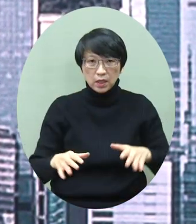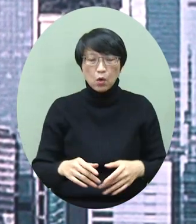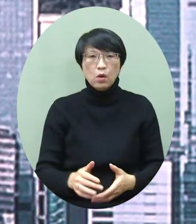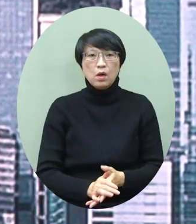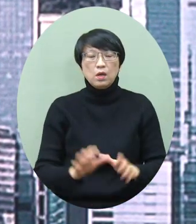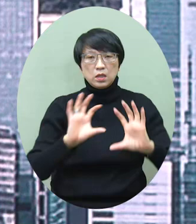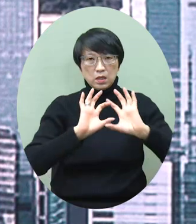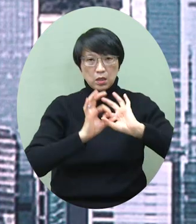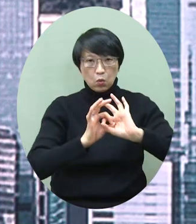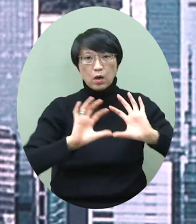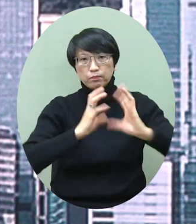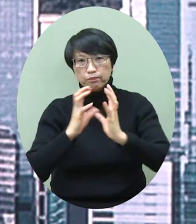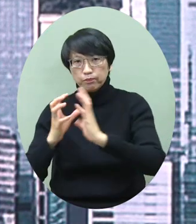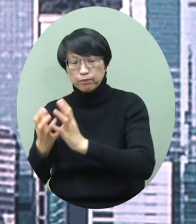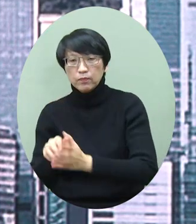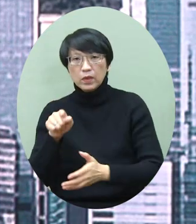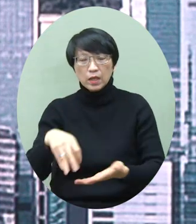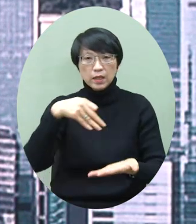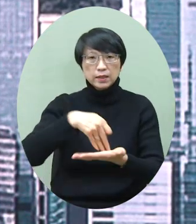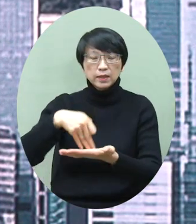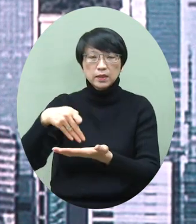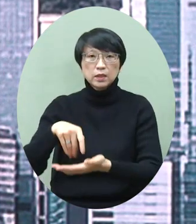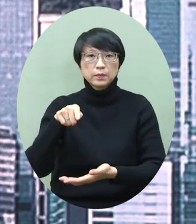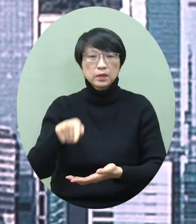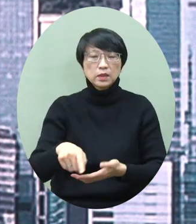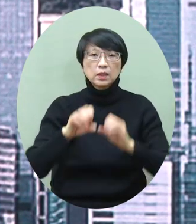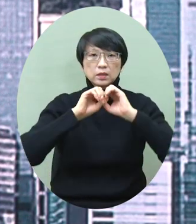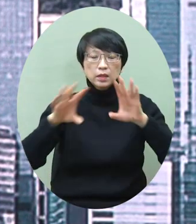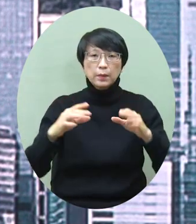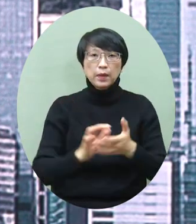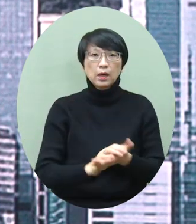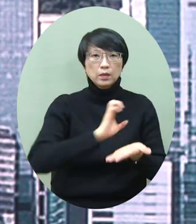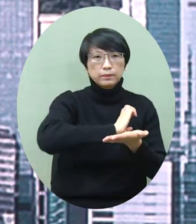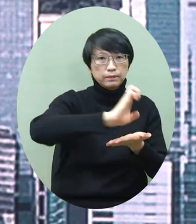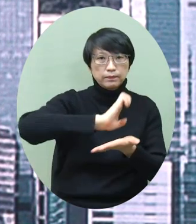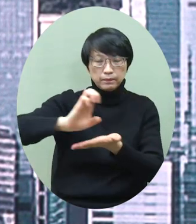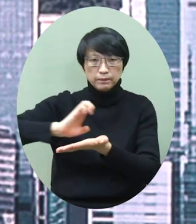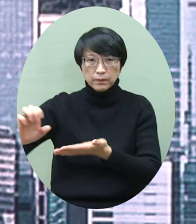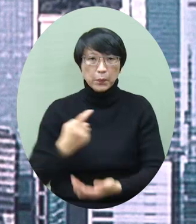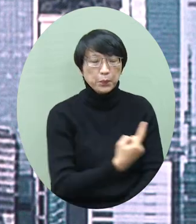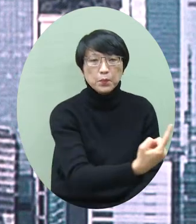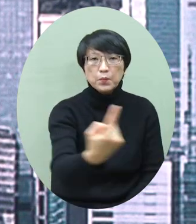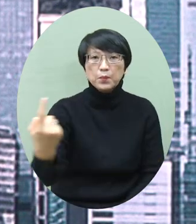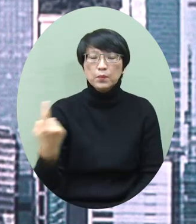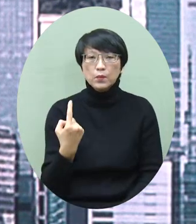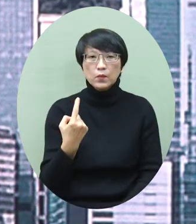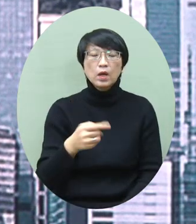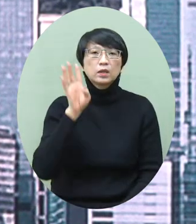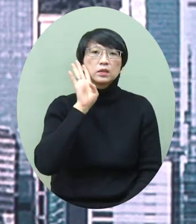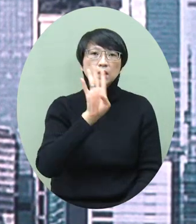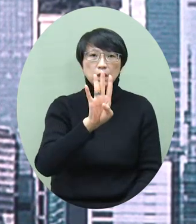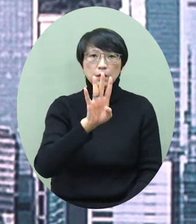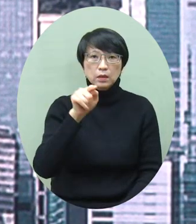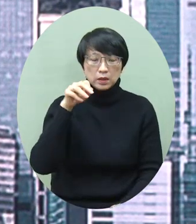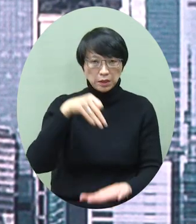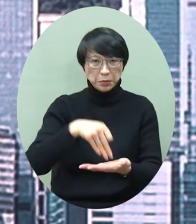亦都會將呢啲嘅即係簽署聲明嘅安排咧，發到去每一位嘅現職公務員同事嗰度，而有4個禮拜咧嚟去